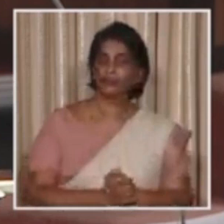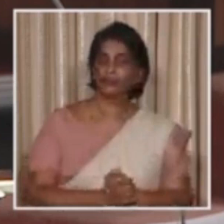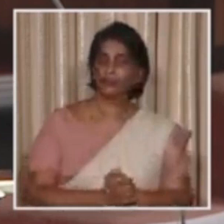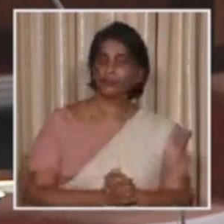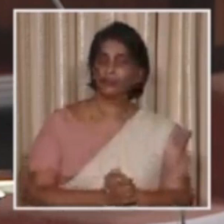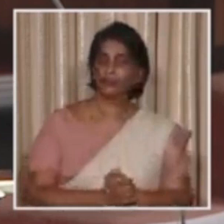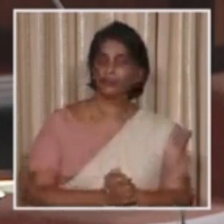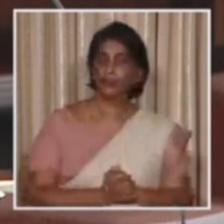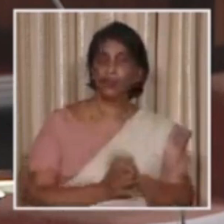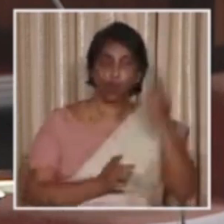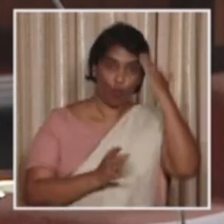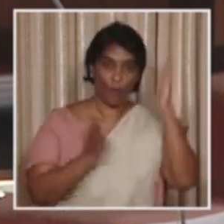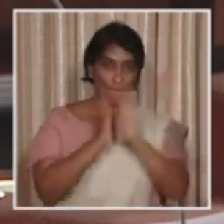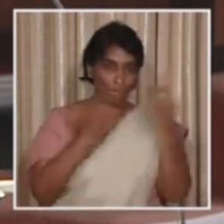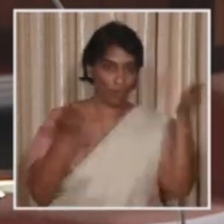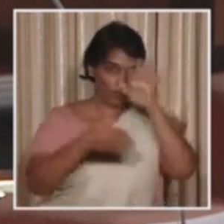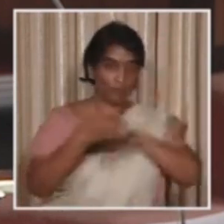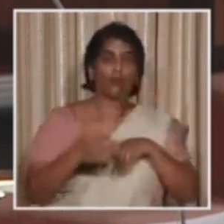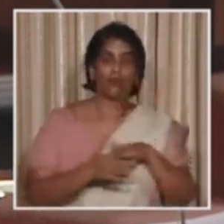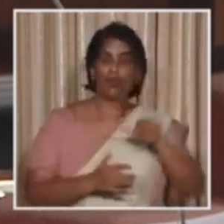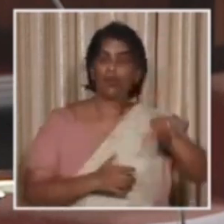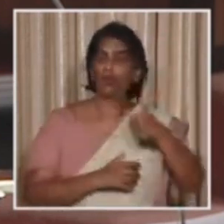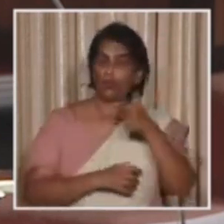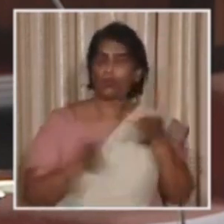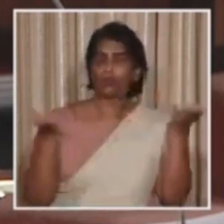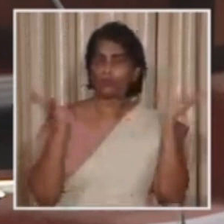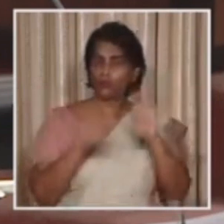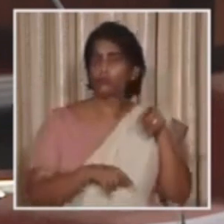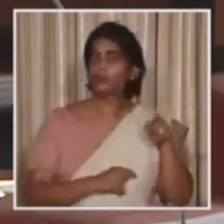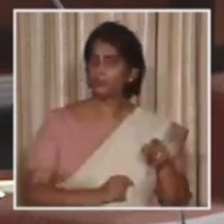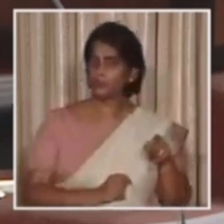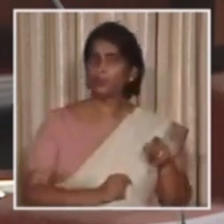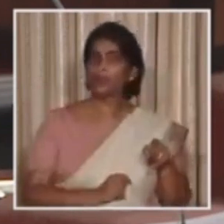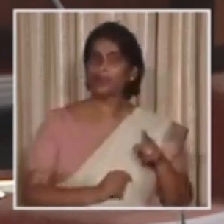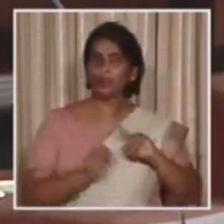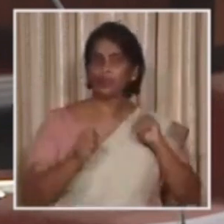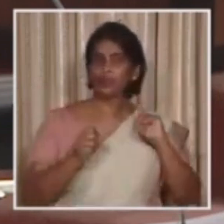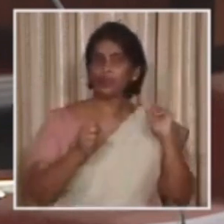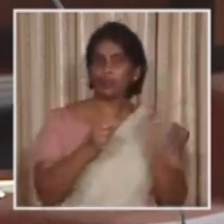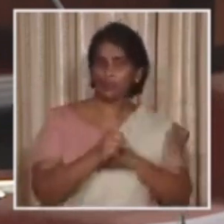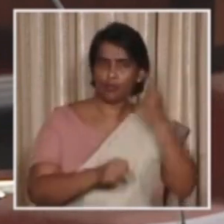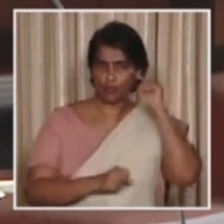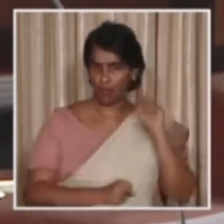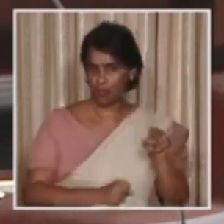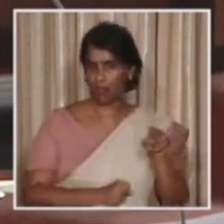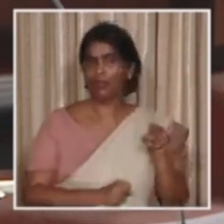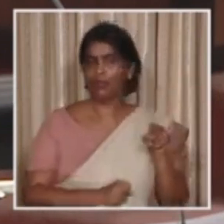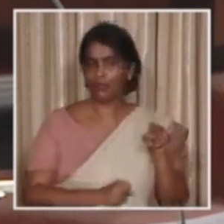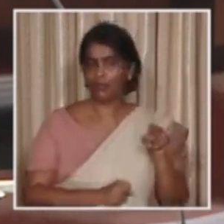படுகொலை என்பது, புனர்வாழ்வு முகாம் படுகொலைகள் குறித்து 200 கிராமவாசிகள் போலீசாரால் கைதென்ற